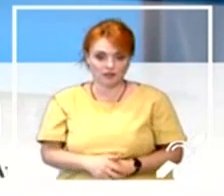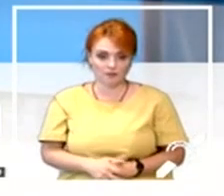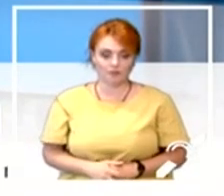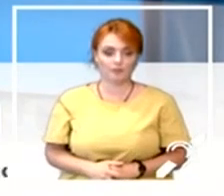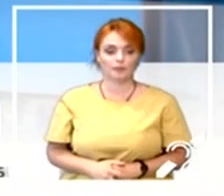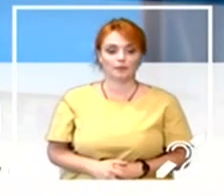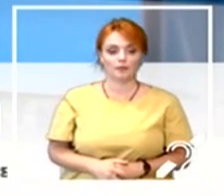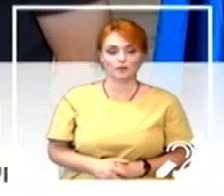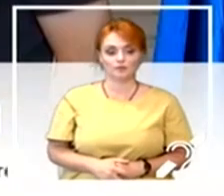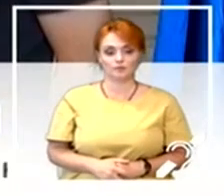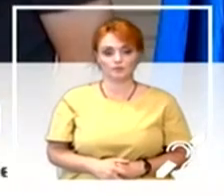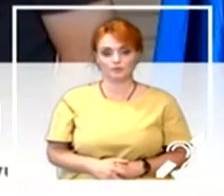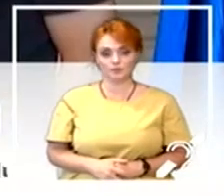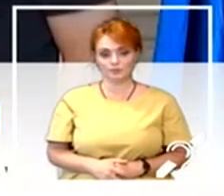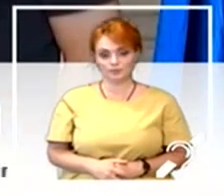Vladimir Bolea.